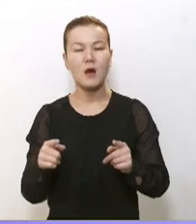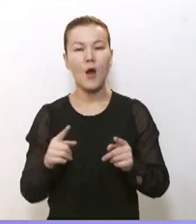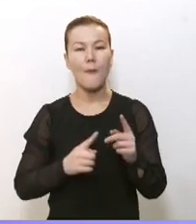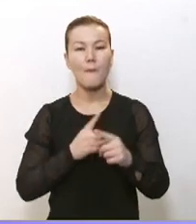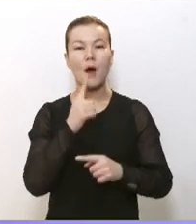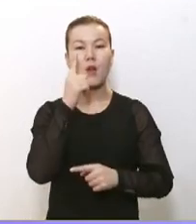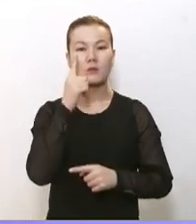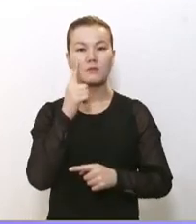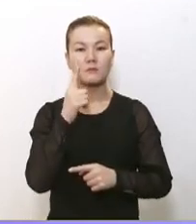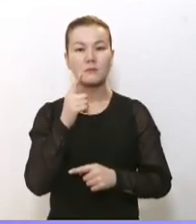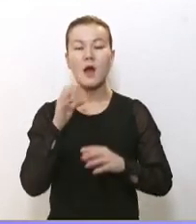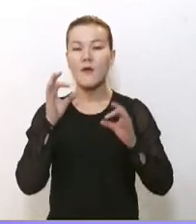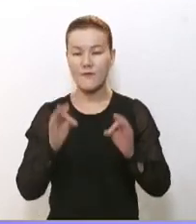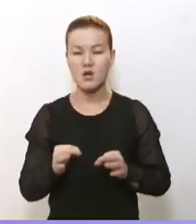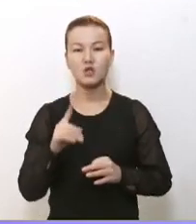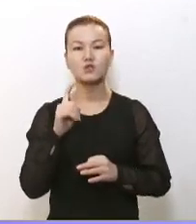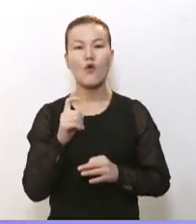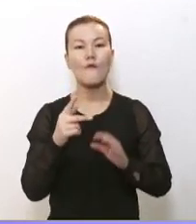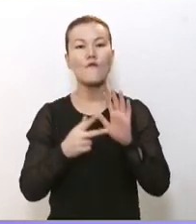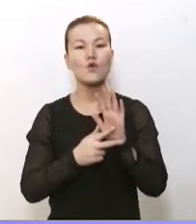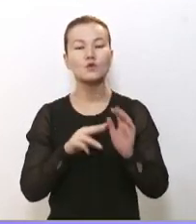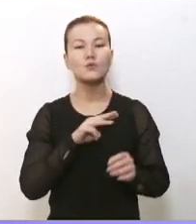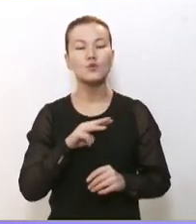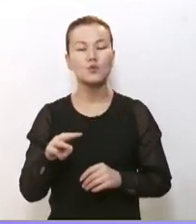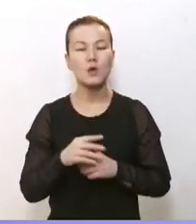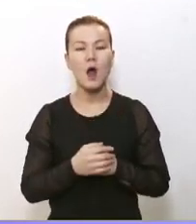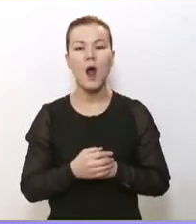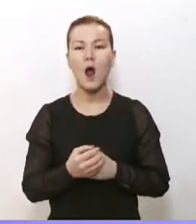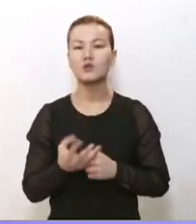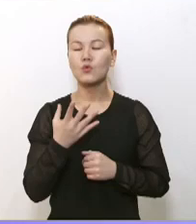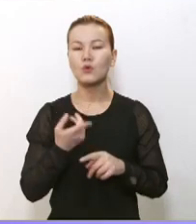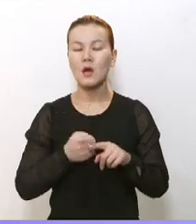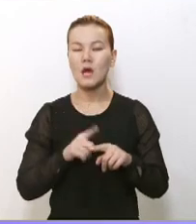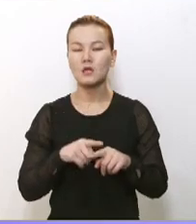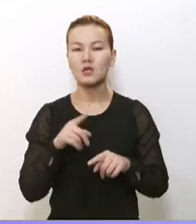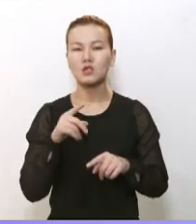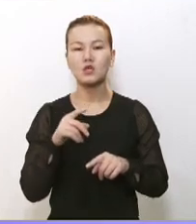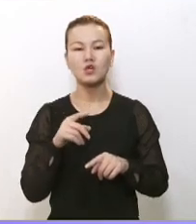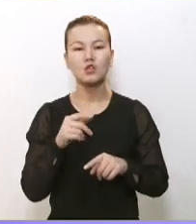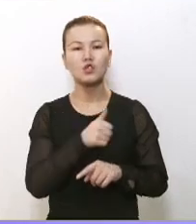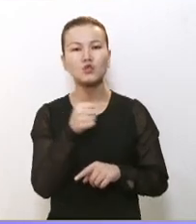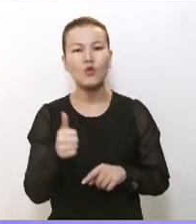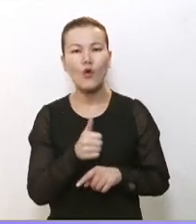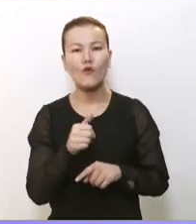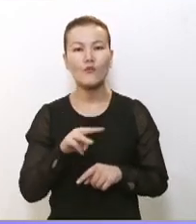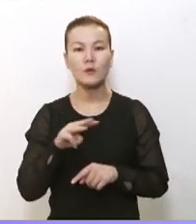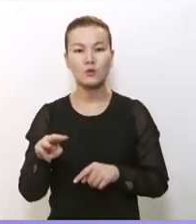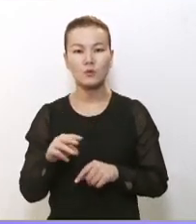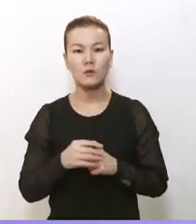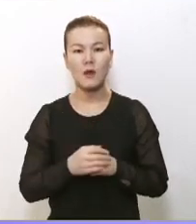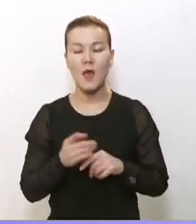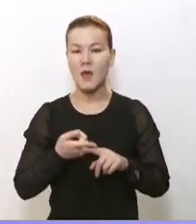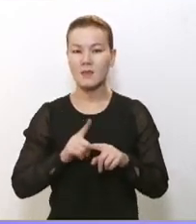Молодцы, 108 минут. А сколько это часов и минут? Это